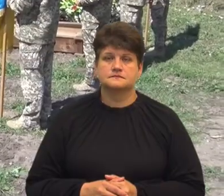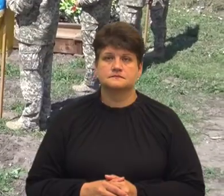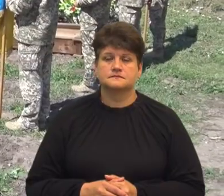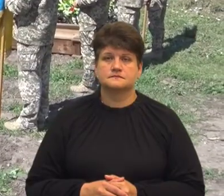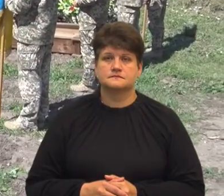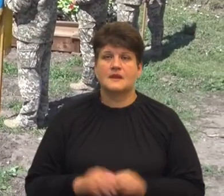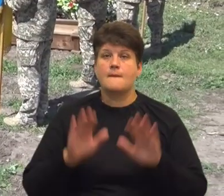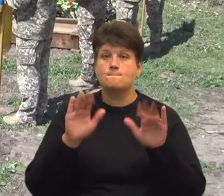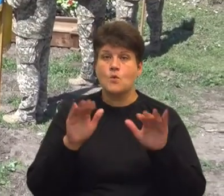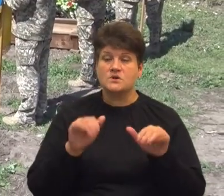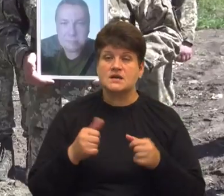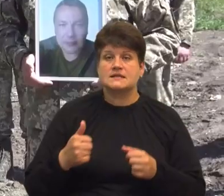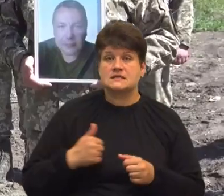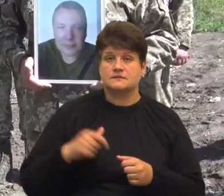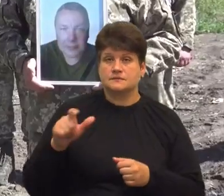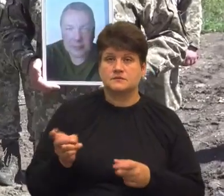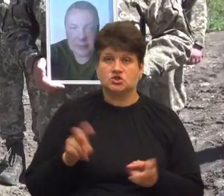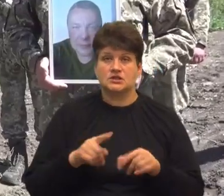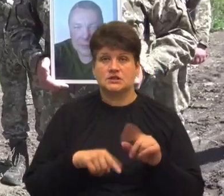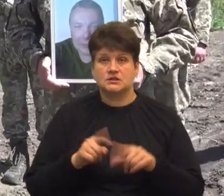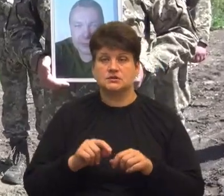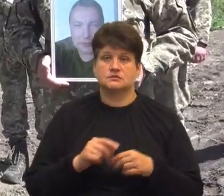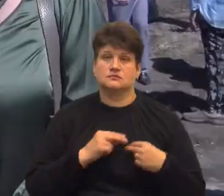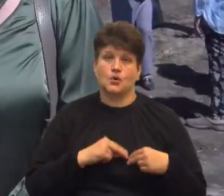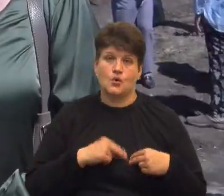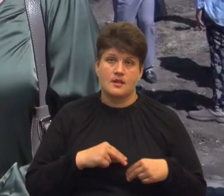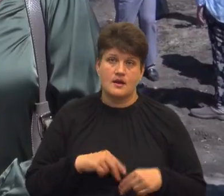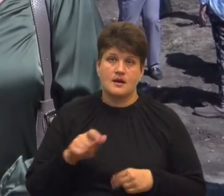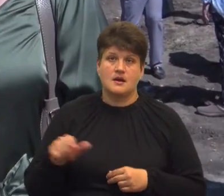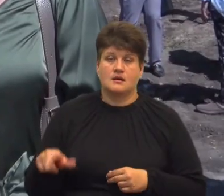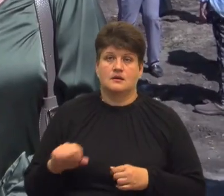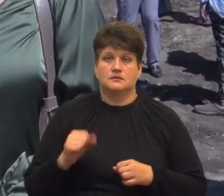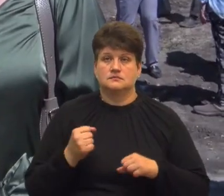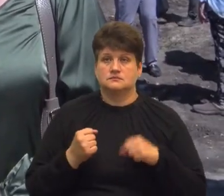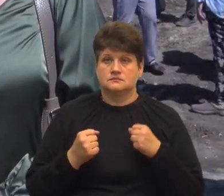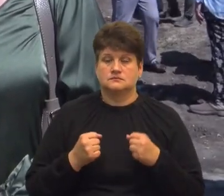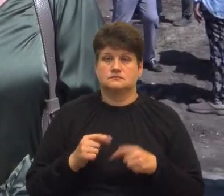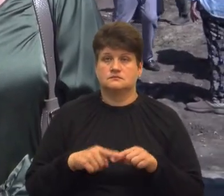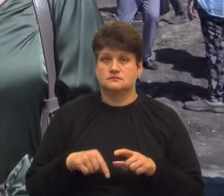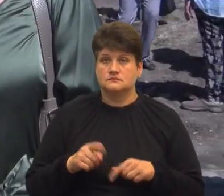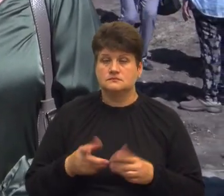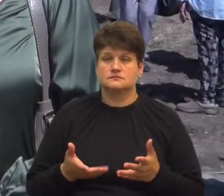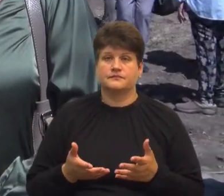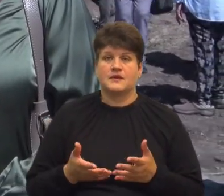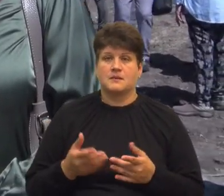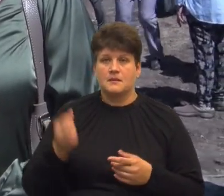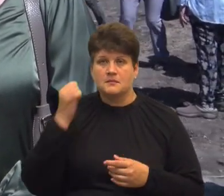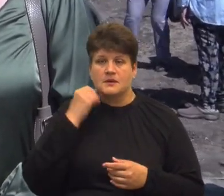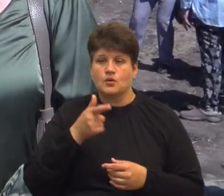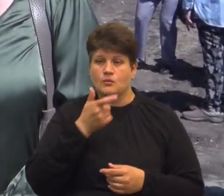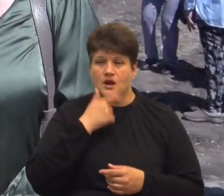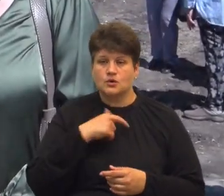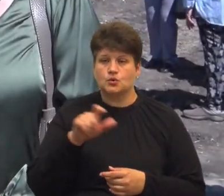попрощатись із воїном прийшли його рідні колеги та друзі ми його пам'ятаємо дуже добре порядну людину